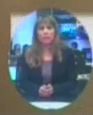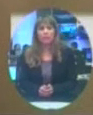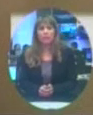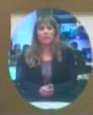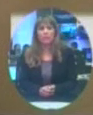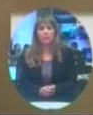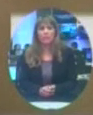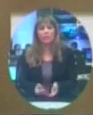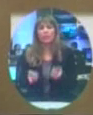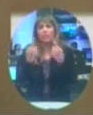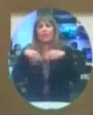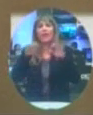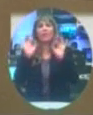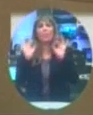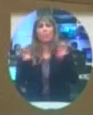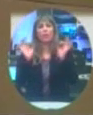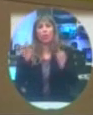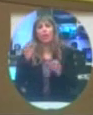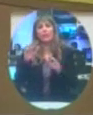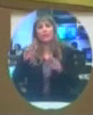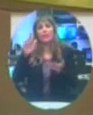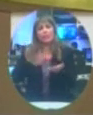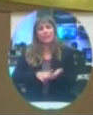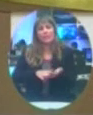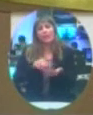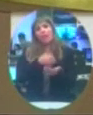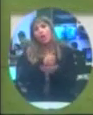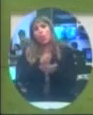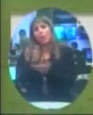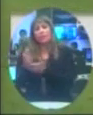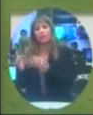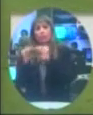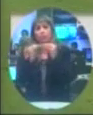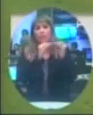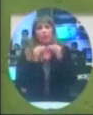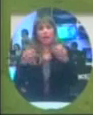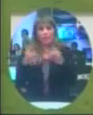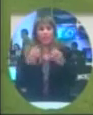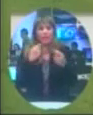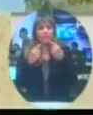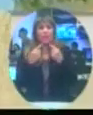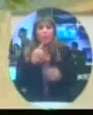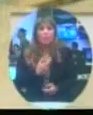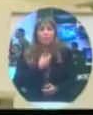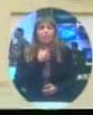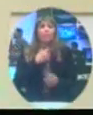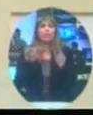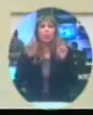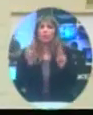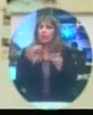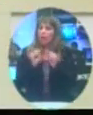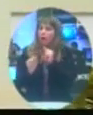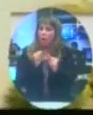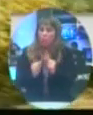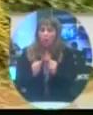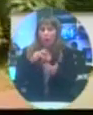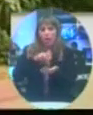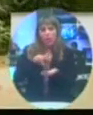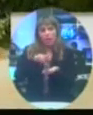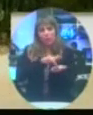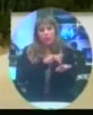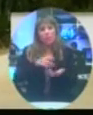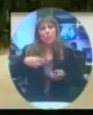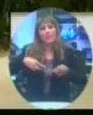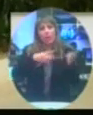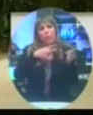והוועדה המיוחדת לצדק חלוקתי ולשוויון חברתי דנה בנושא מצוקת החנייה החמורה שקיימת בבתי החולים ברחבי